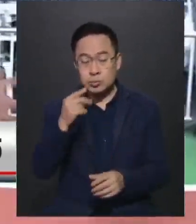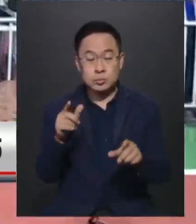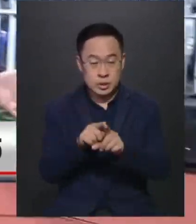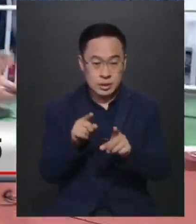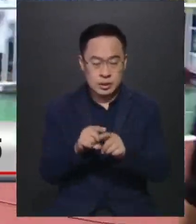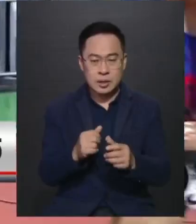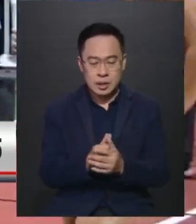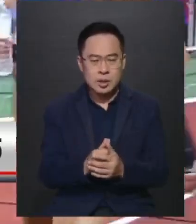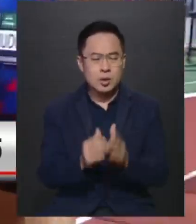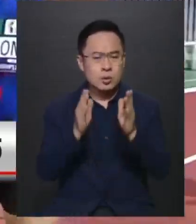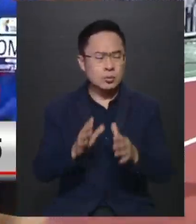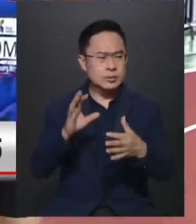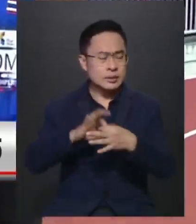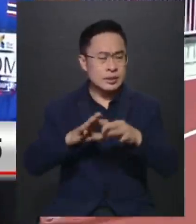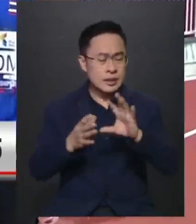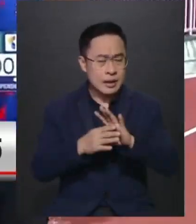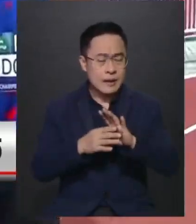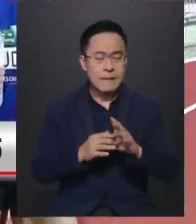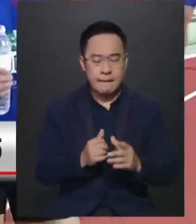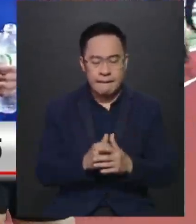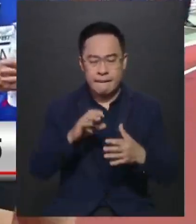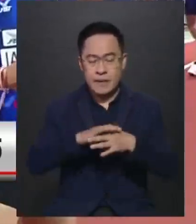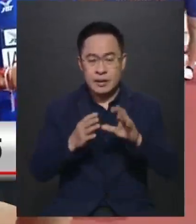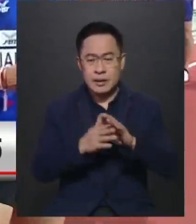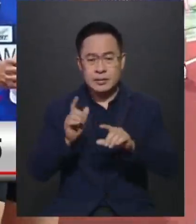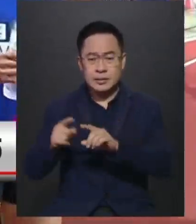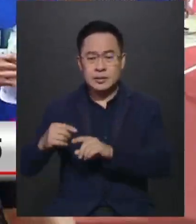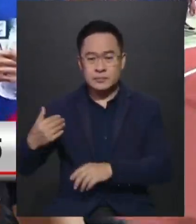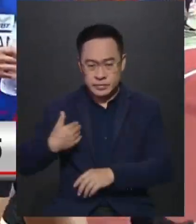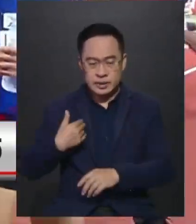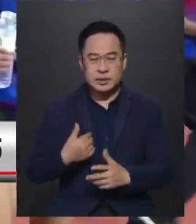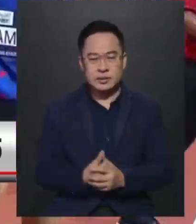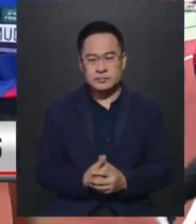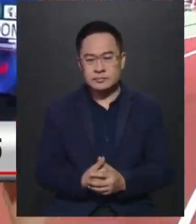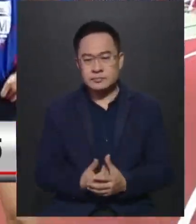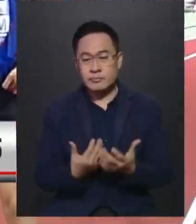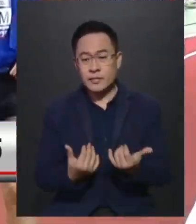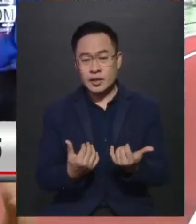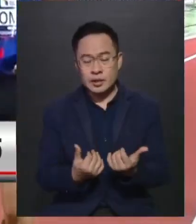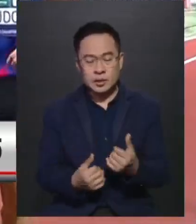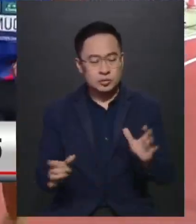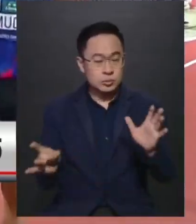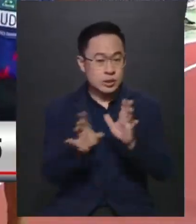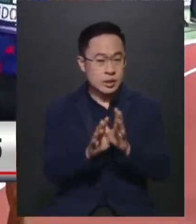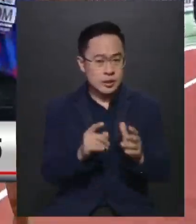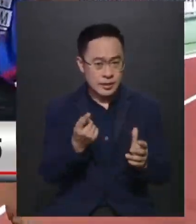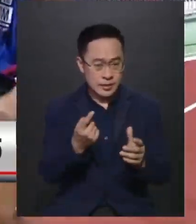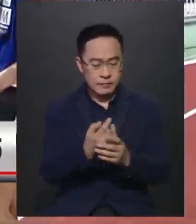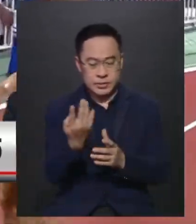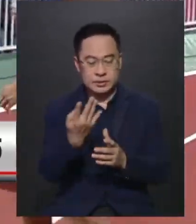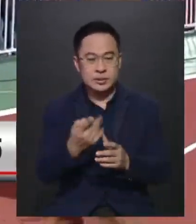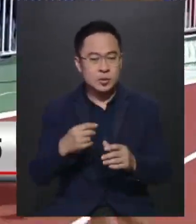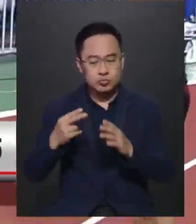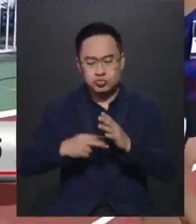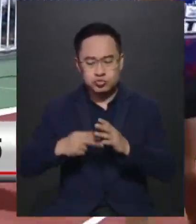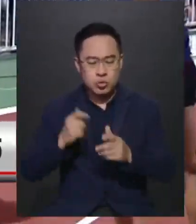าจะเป็นนักกีฬาตั้งแต่ไม้1นนทวัฒน์ไม้2ต้าสรอัตไม้3ชยุทธแล้วก็บิวไม้ที่4รวมถึงทีมงานสตาฟ